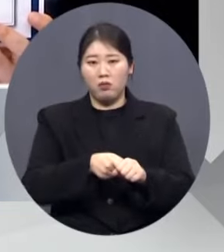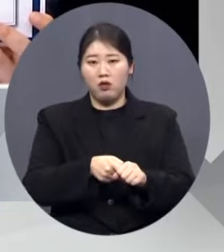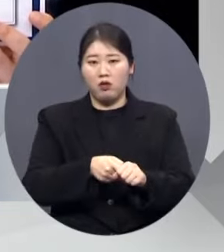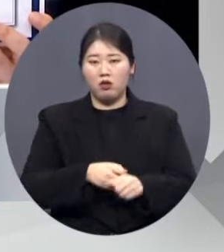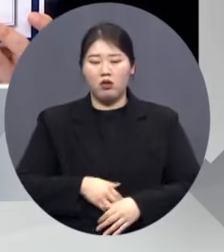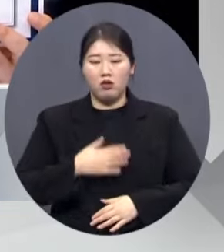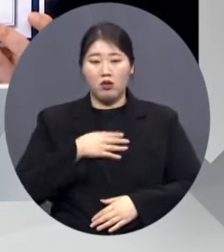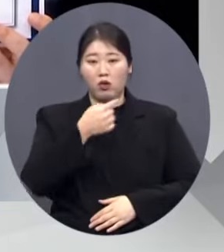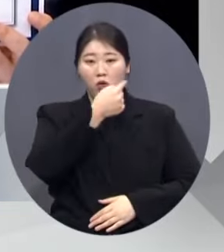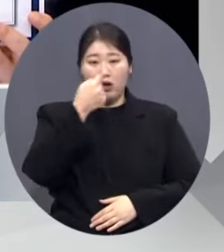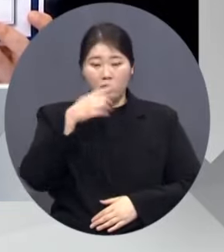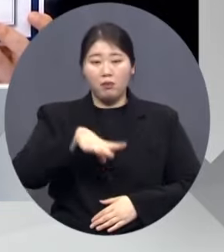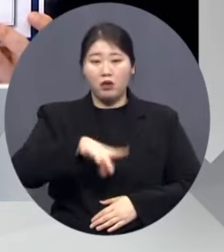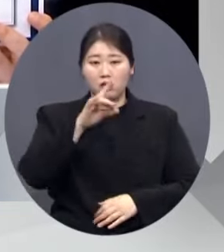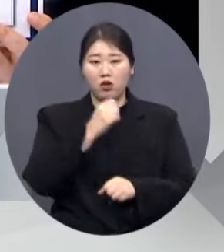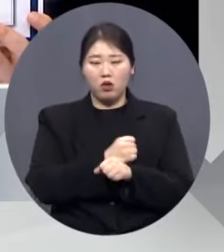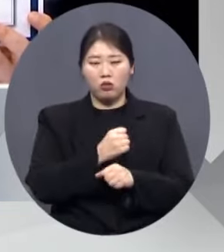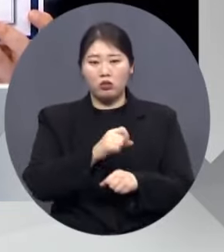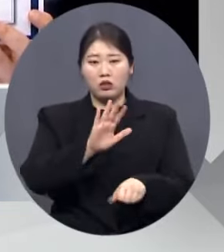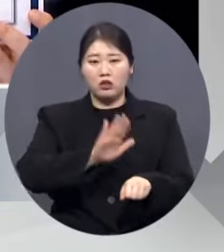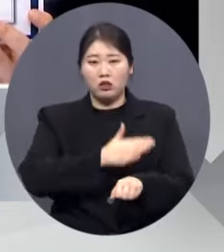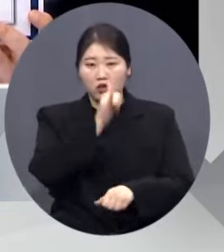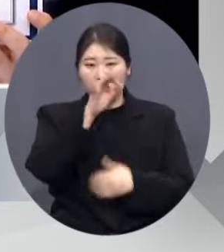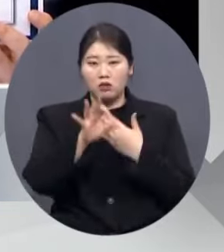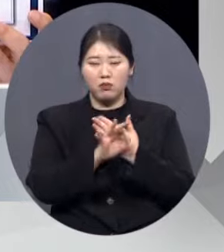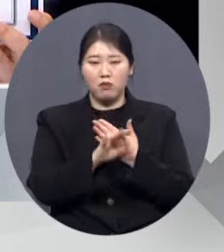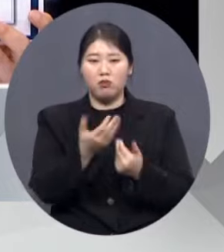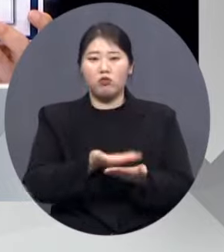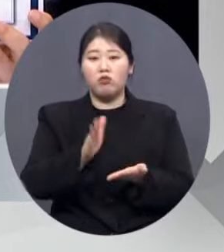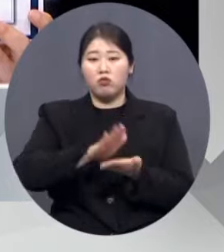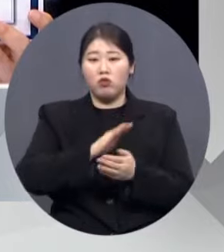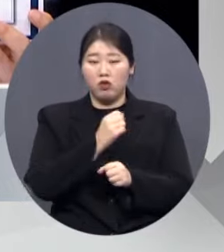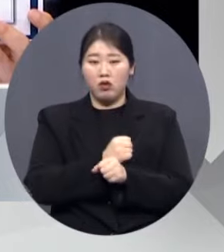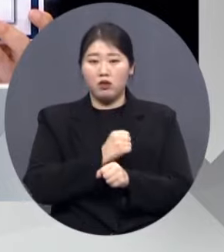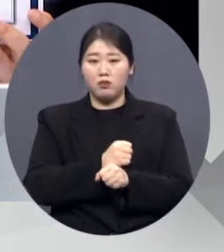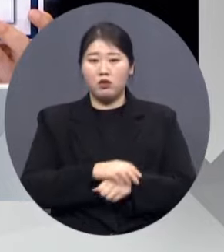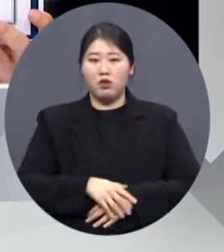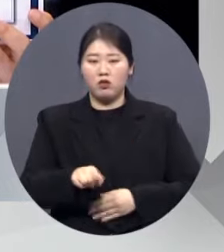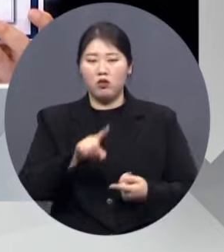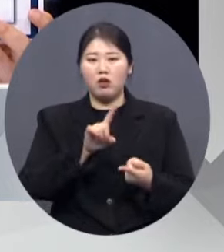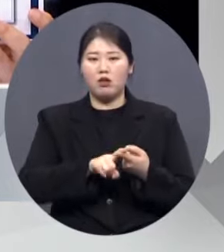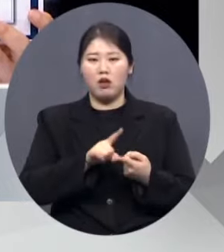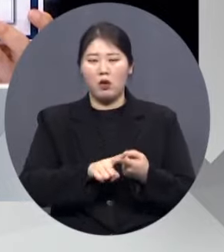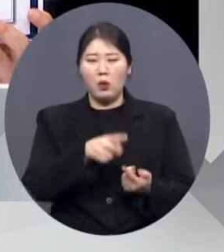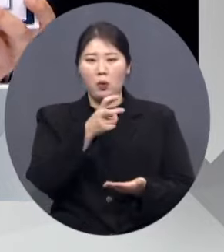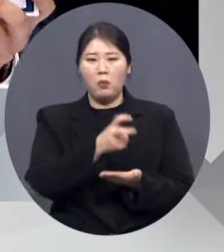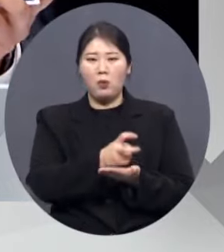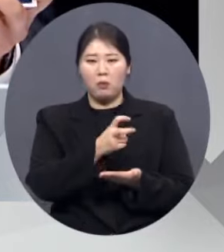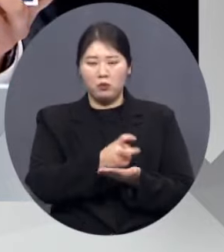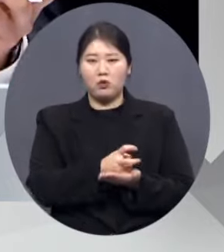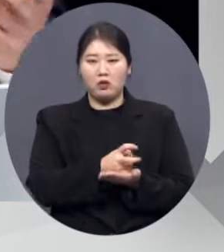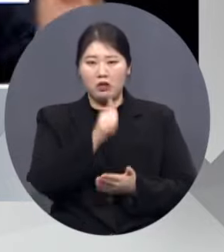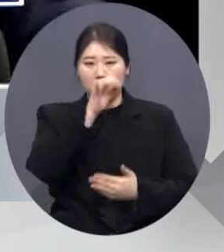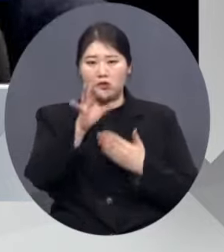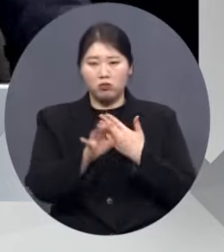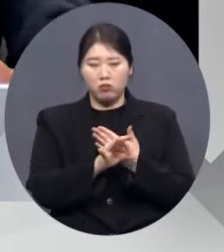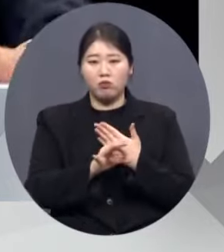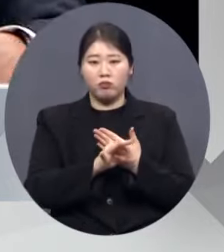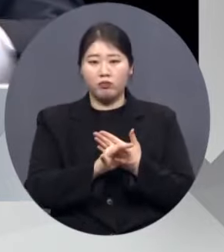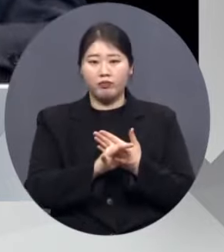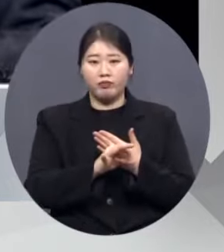확인해서 어 틀린 사황이 있으면 정정하겠다 어떤 어 뭐 법적인 제재가 있다면 당연히 달게받겠습니다